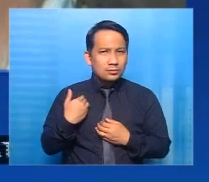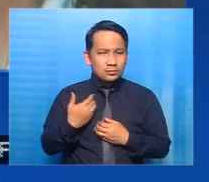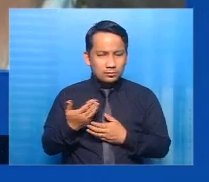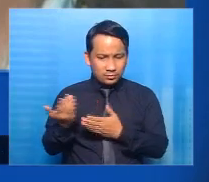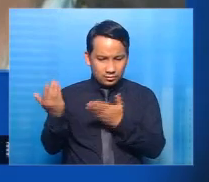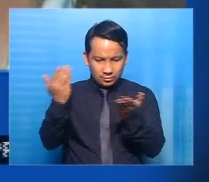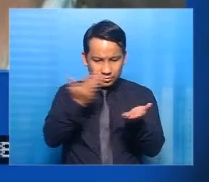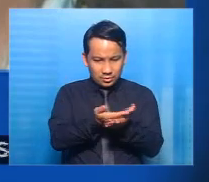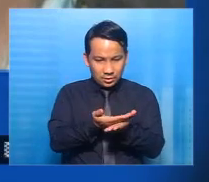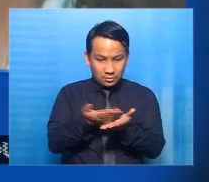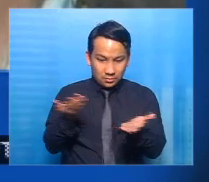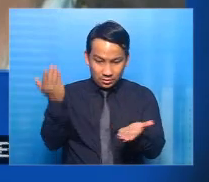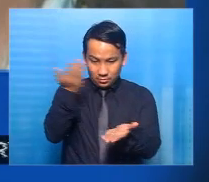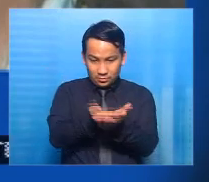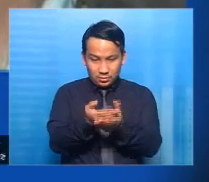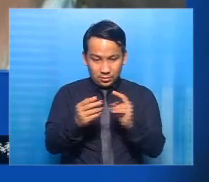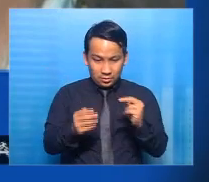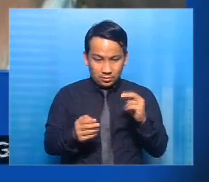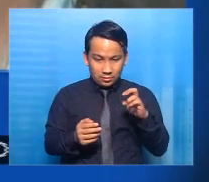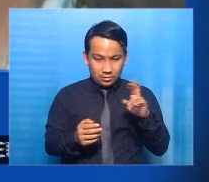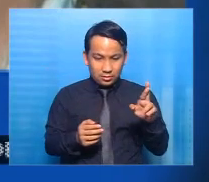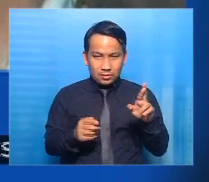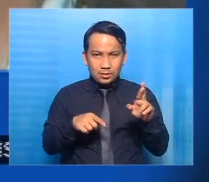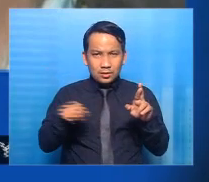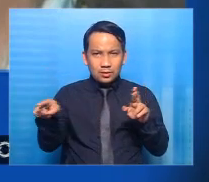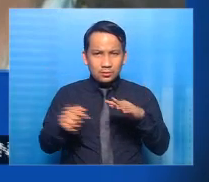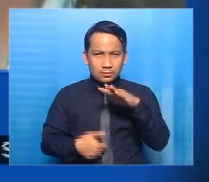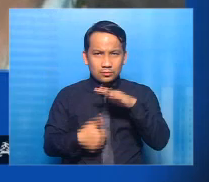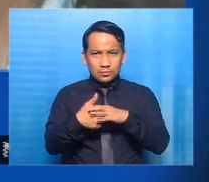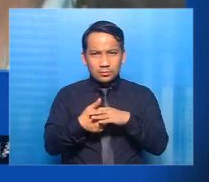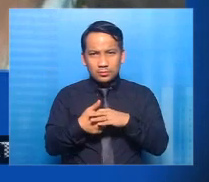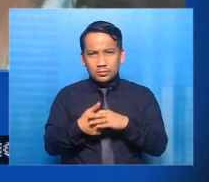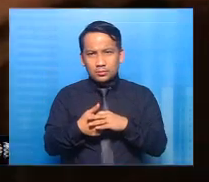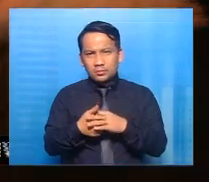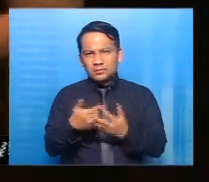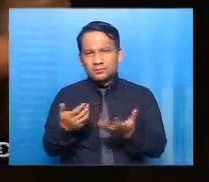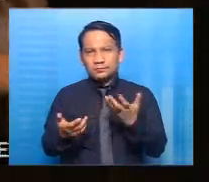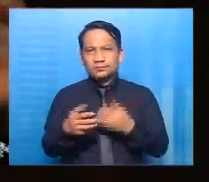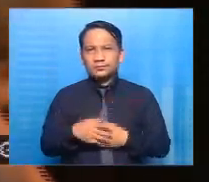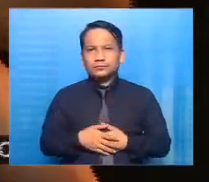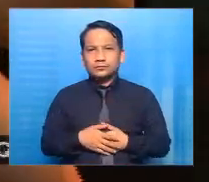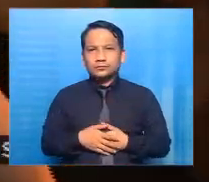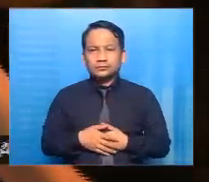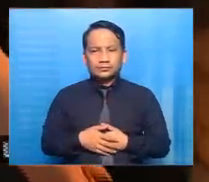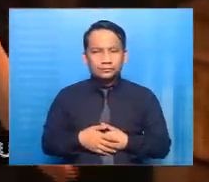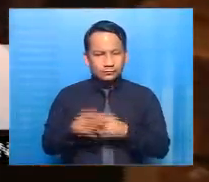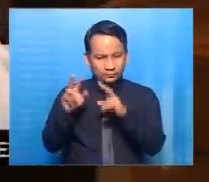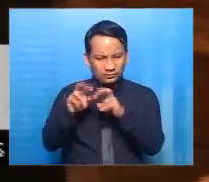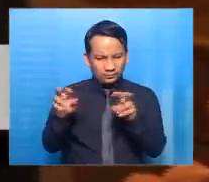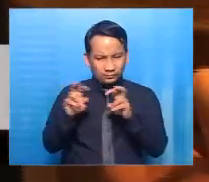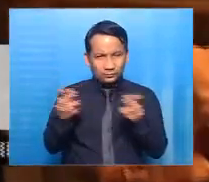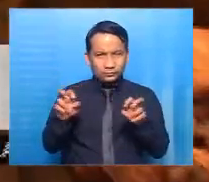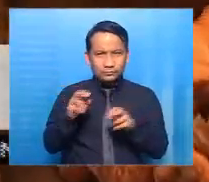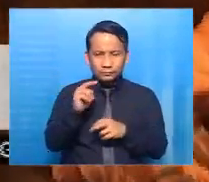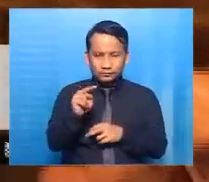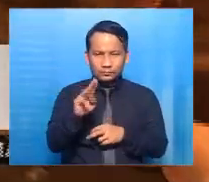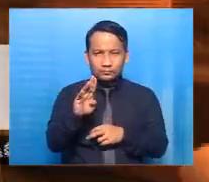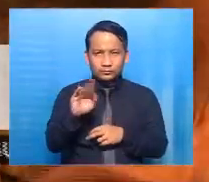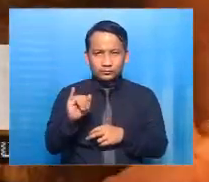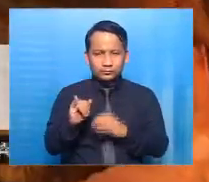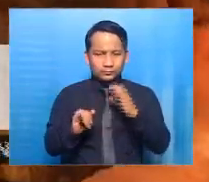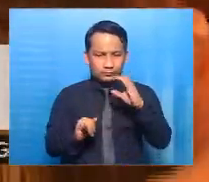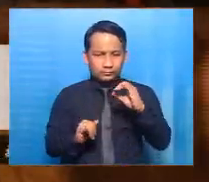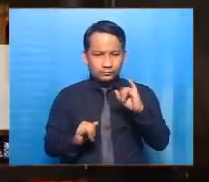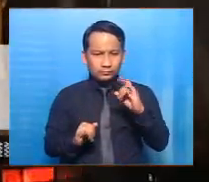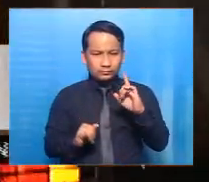Manila ang baboy. So kung ilabas nila yan, out yan sa subsidy. Pinaiimbestiga na raw nila ito sa NBI at